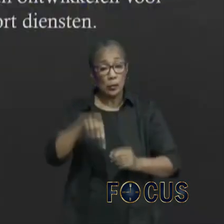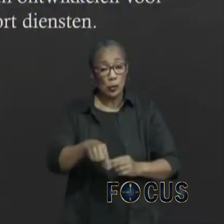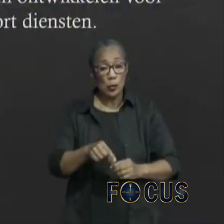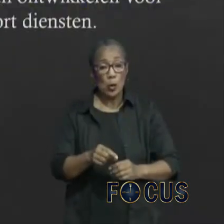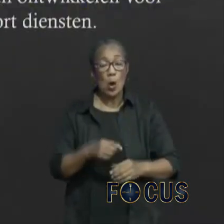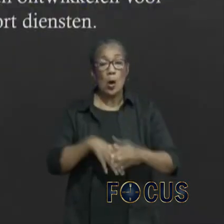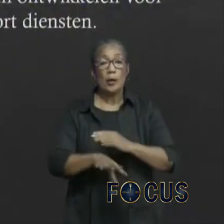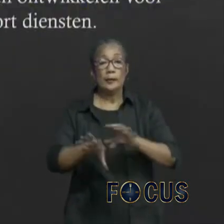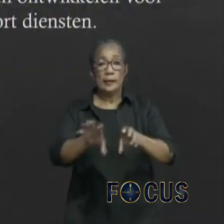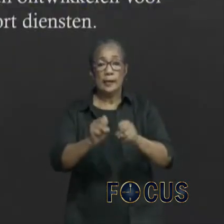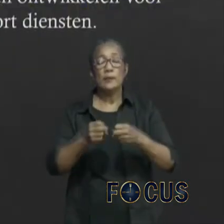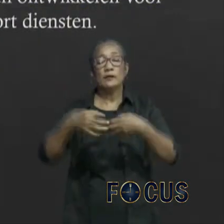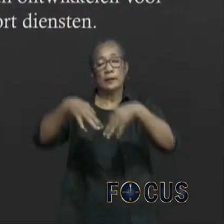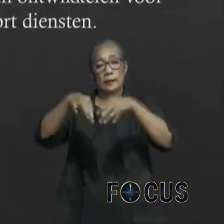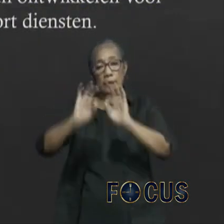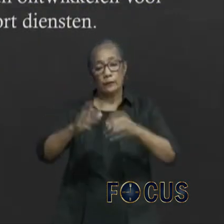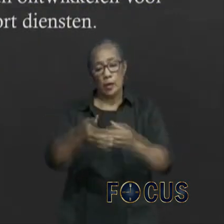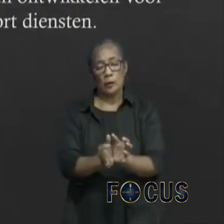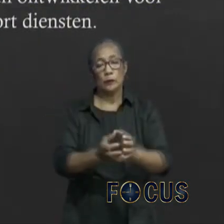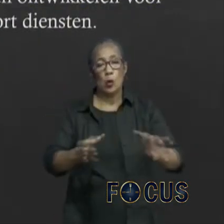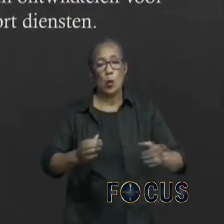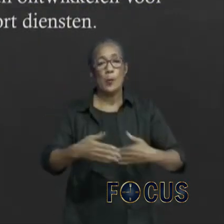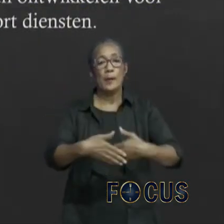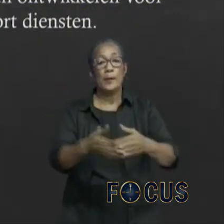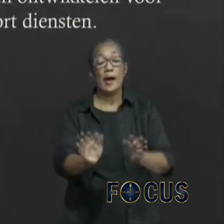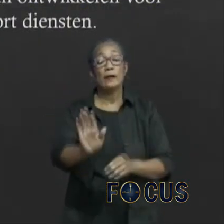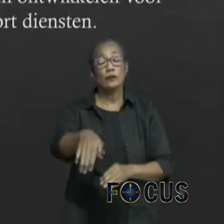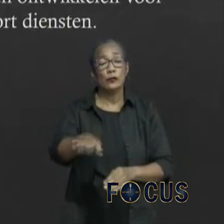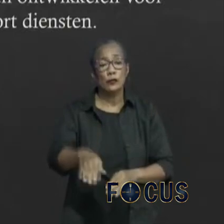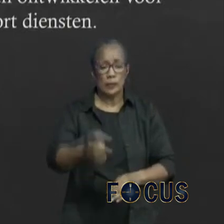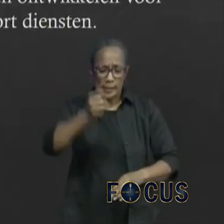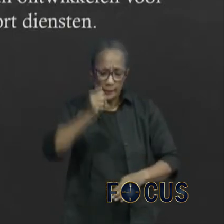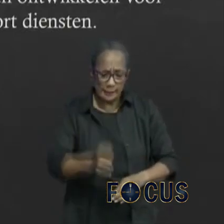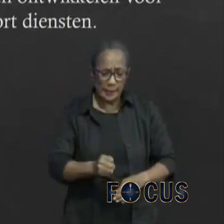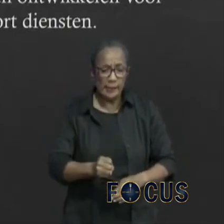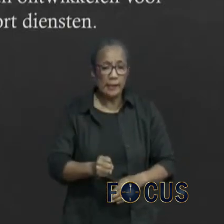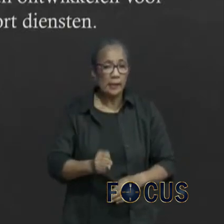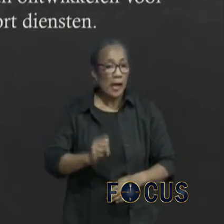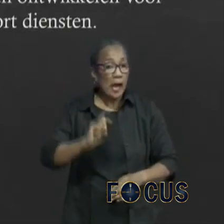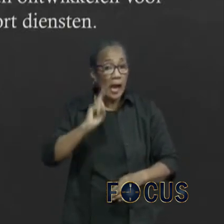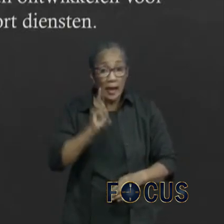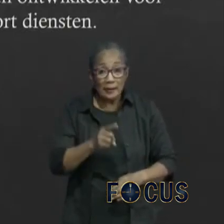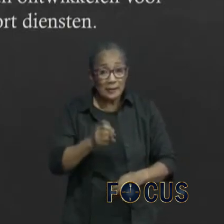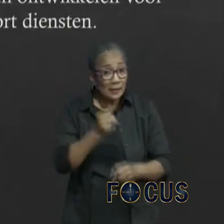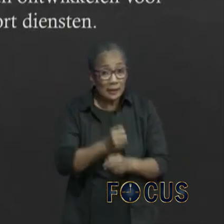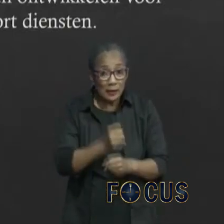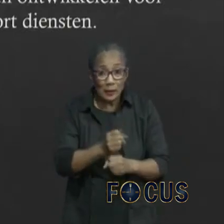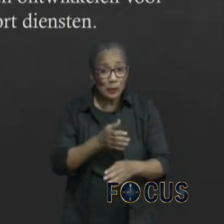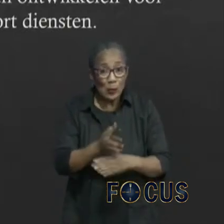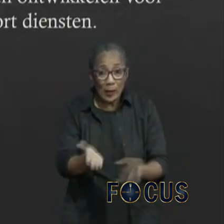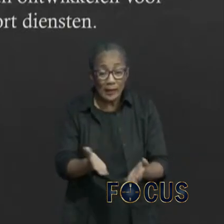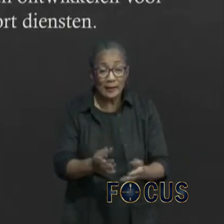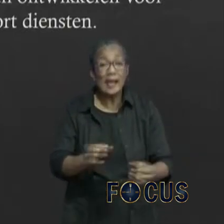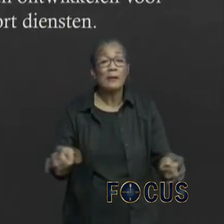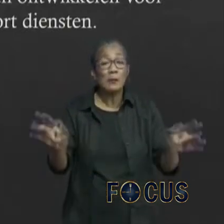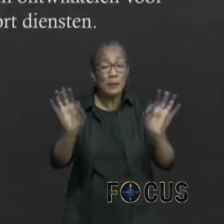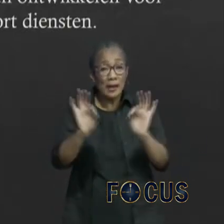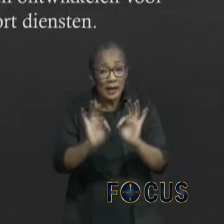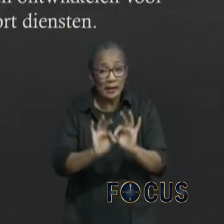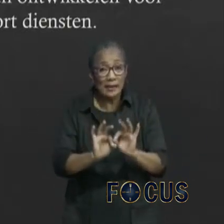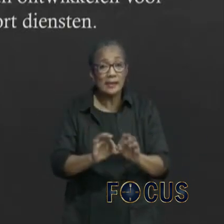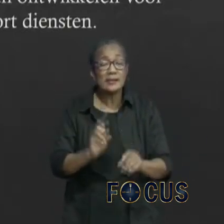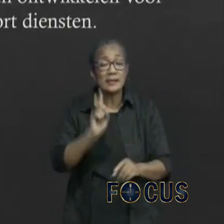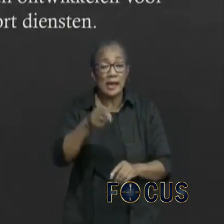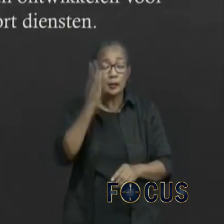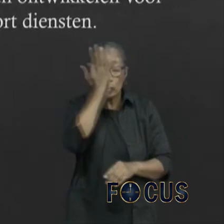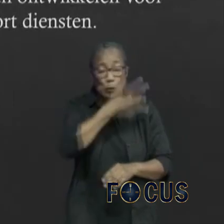de transportsector, waarvan openbaar vervoer zeker als een onmisbaar werkarm gezien mag worden, naar de